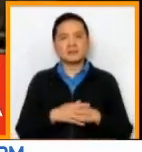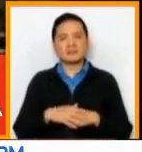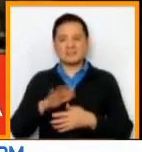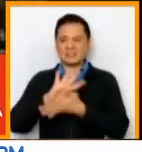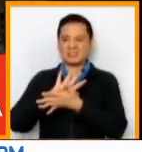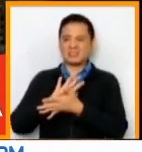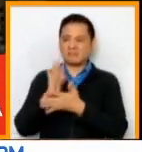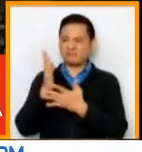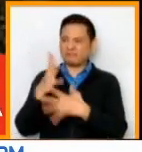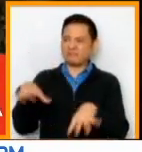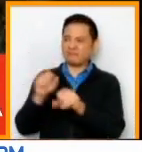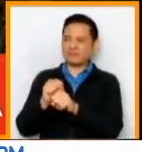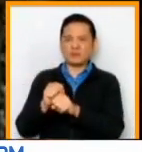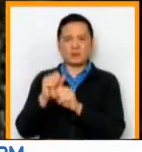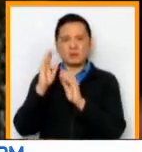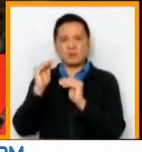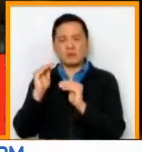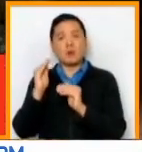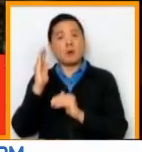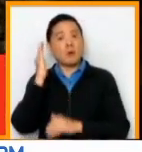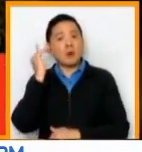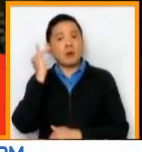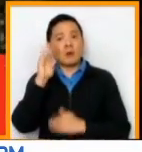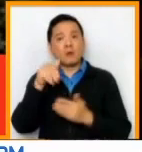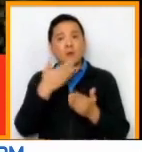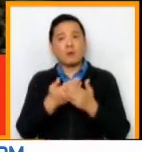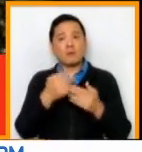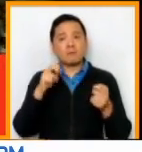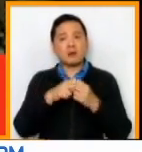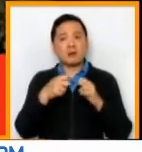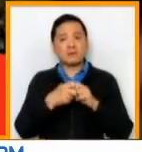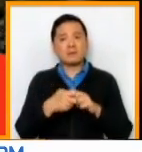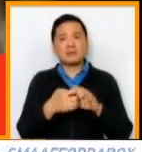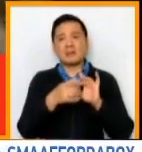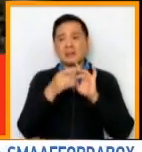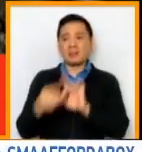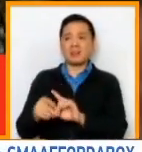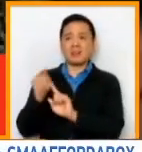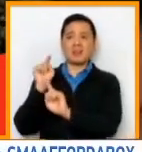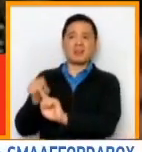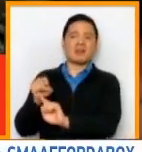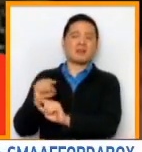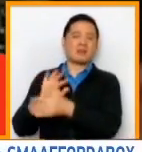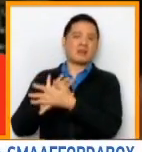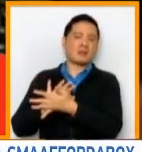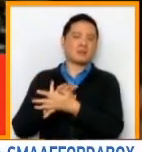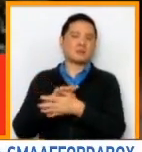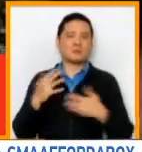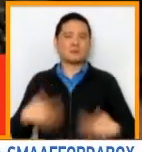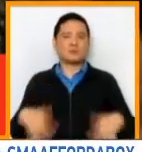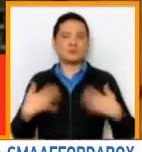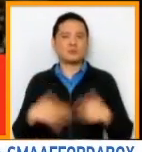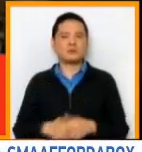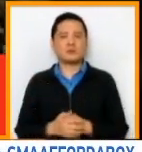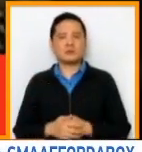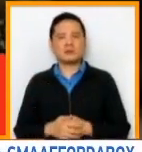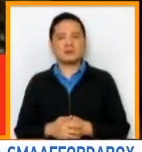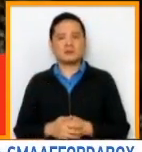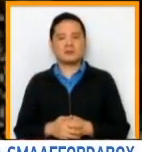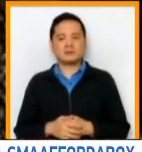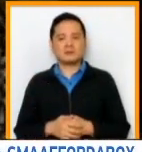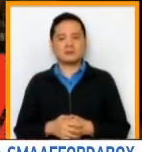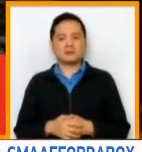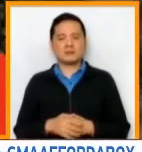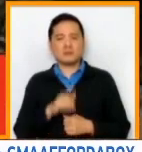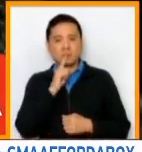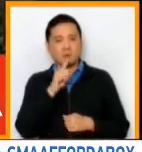ng problema ko, dito ko siya iniiyak. Dati kasi bukas pa siya ng maaga, naluhod ako galing dyan